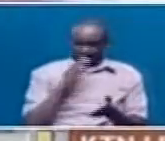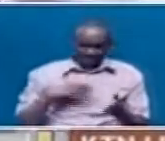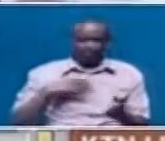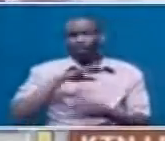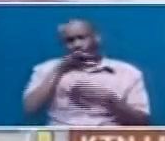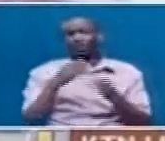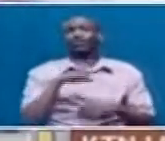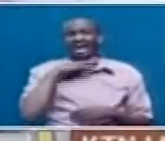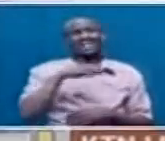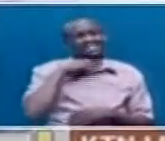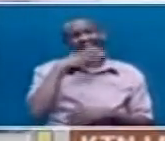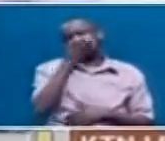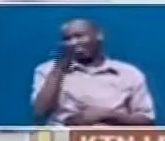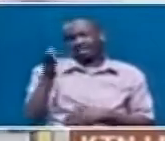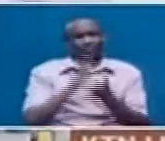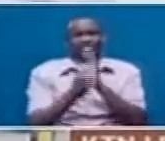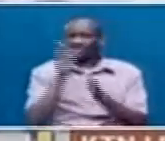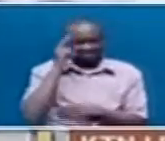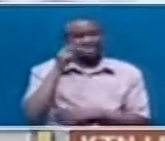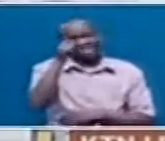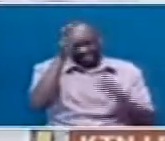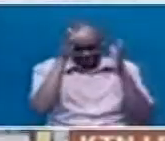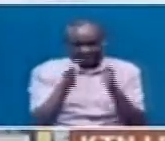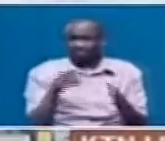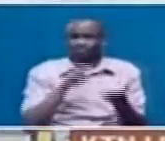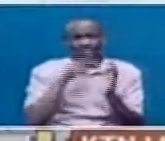anayepoteza maisha yake kiholela holela ni mtu ambaye kwamba